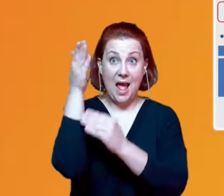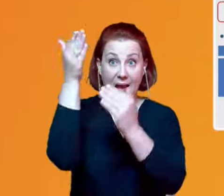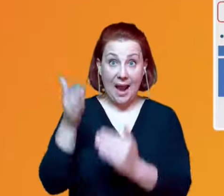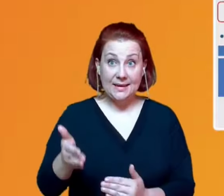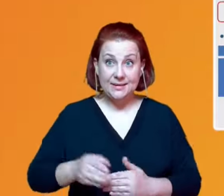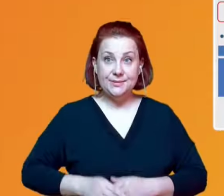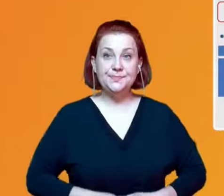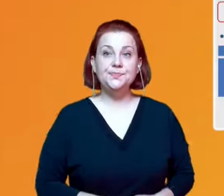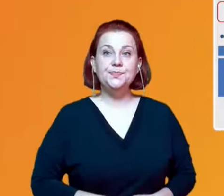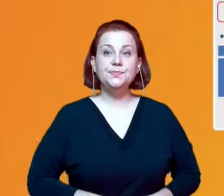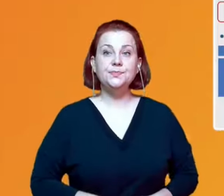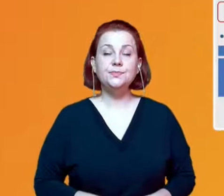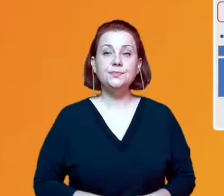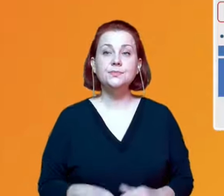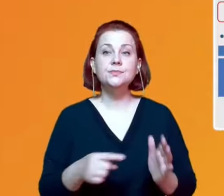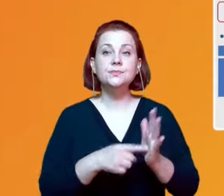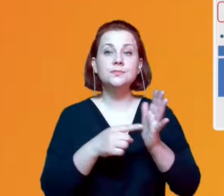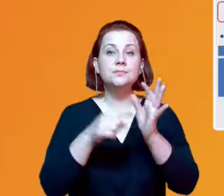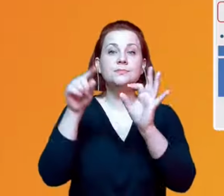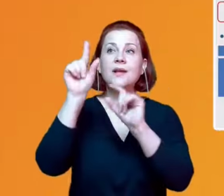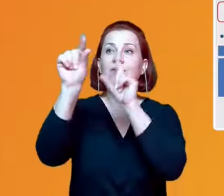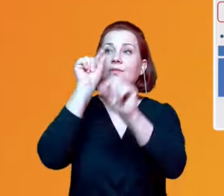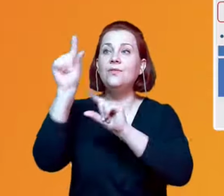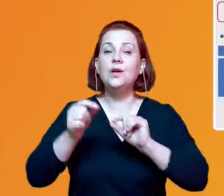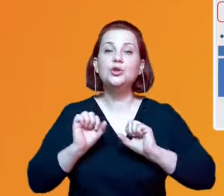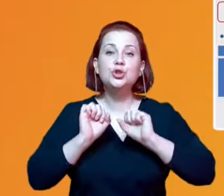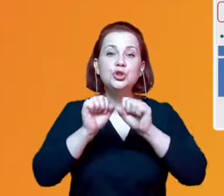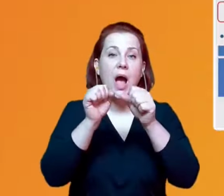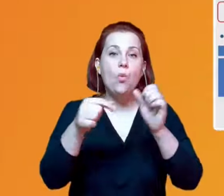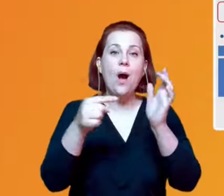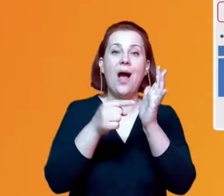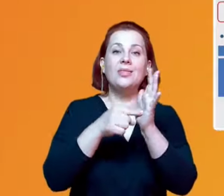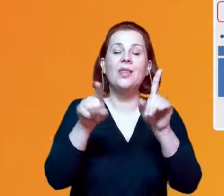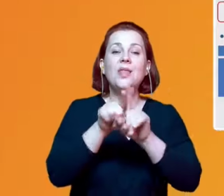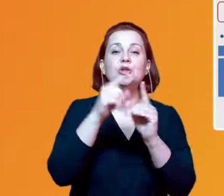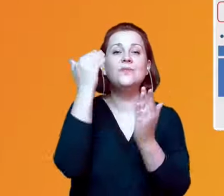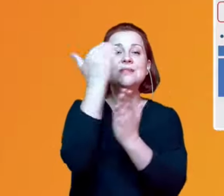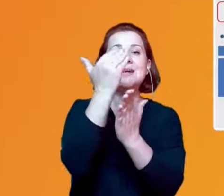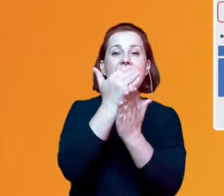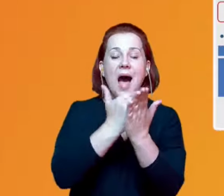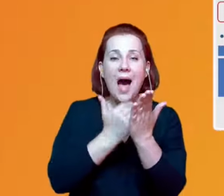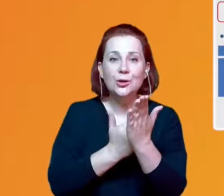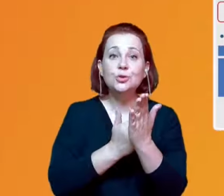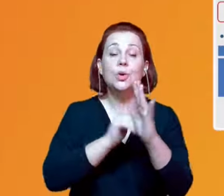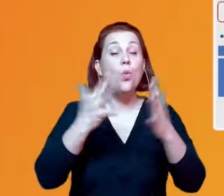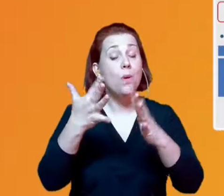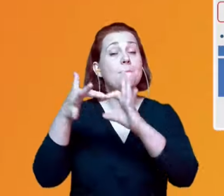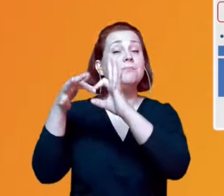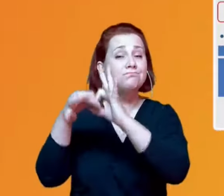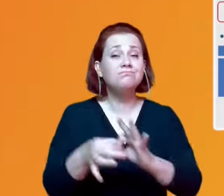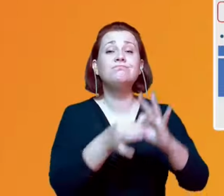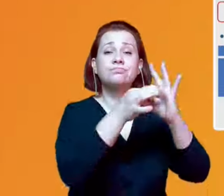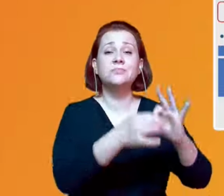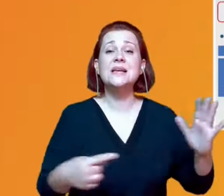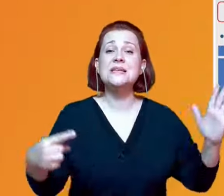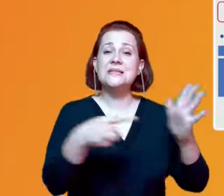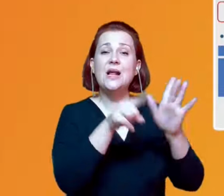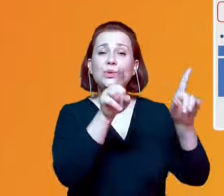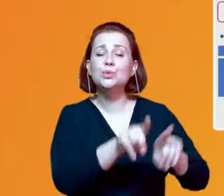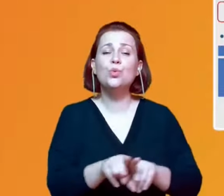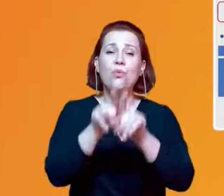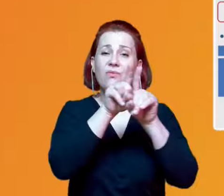I te wyselekcjonowane działania, te wskaźniki nawiązują wprost do celów